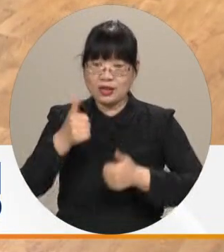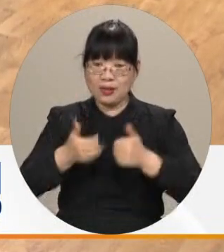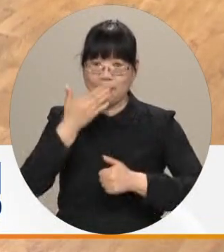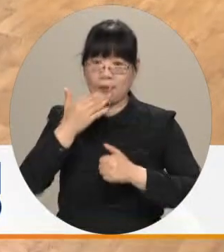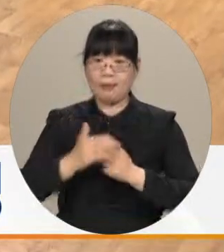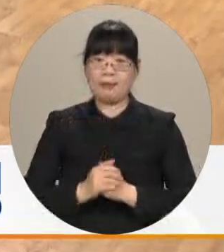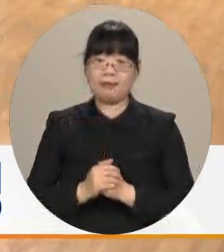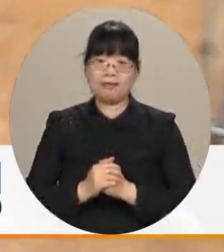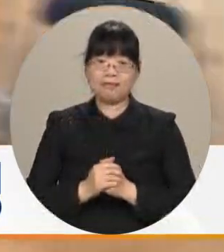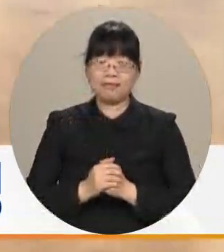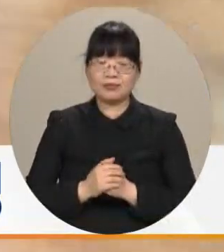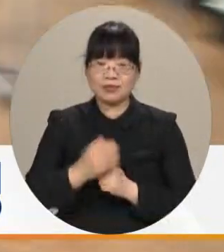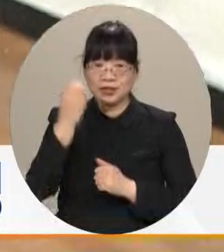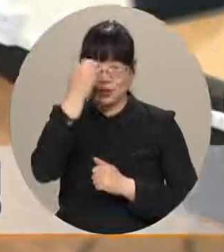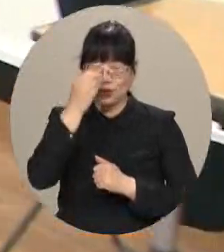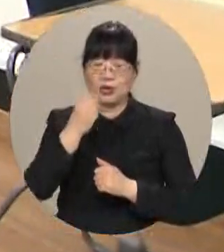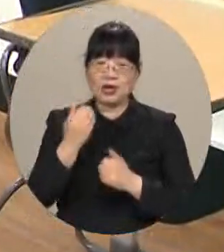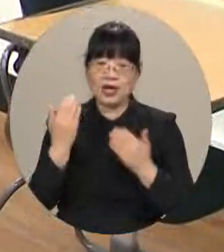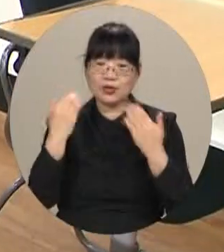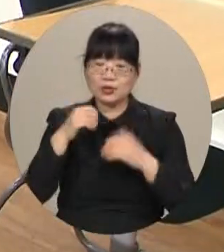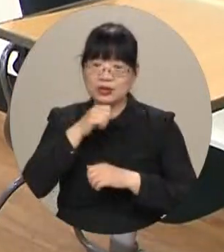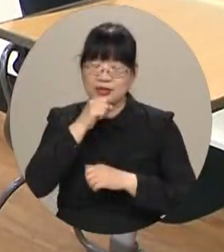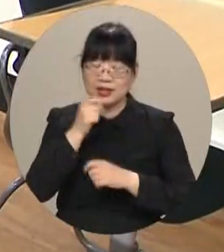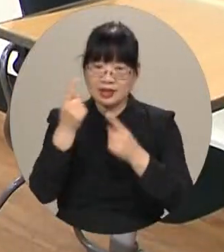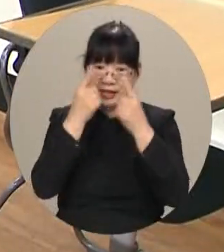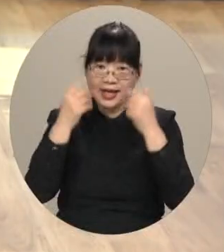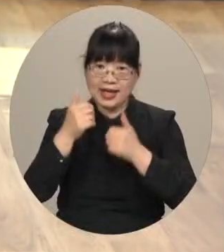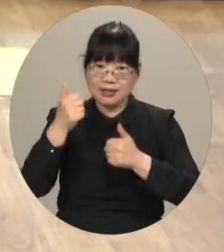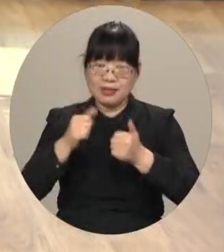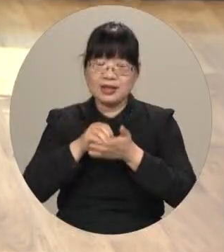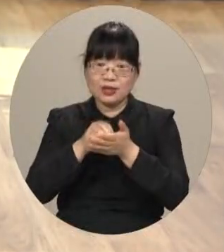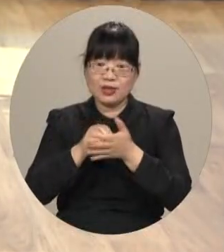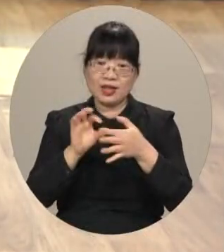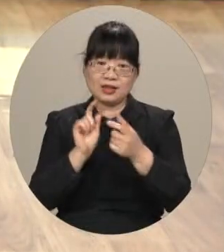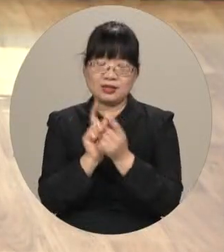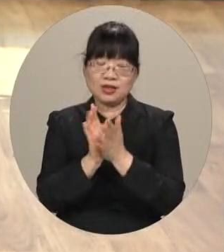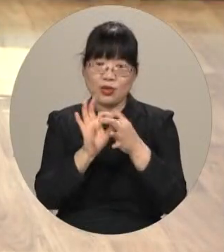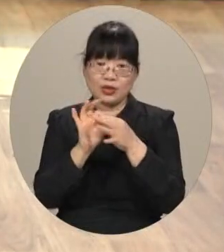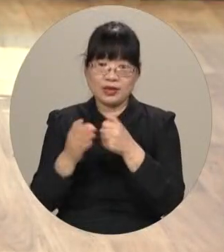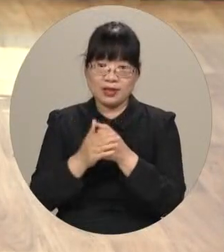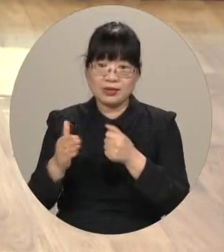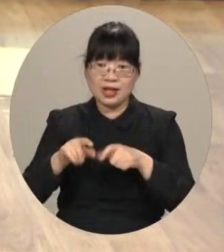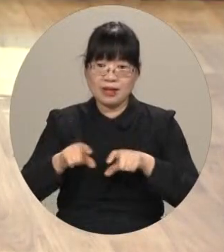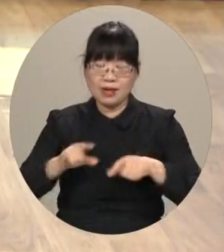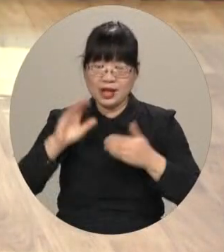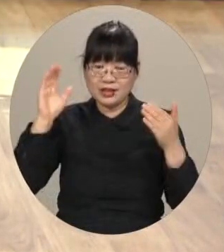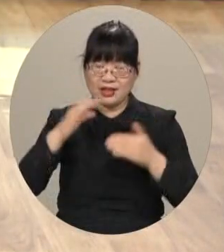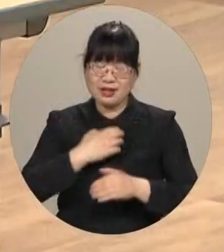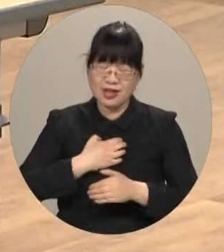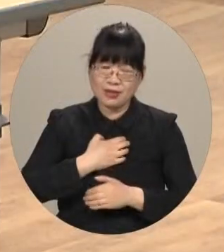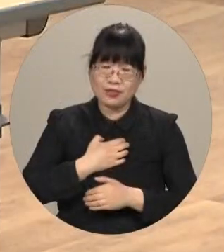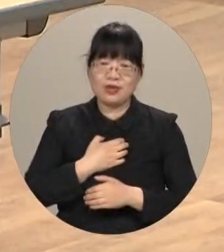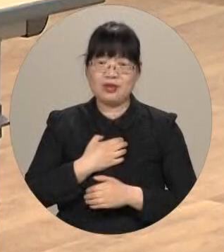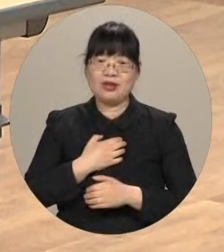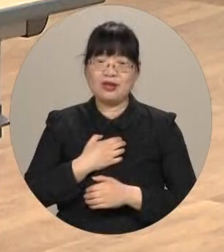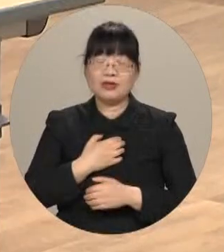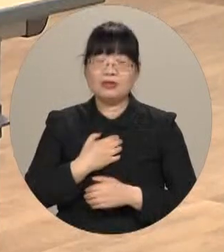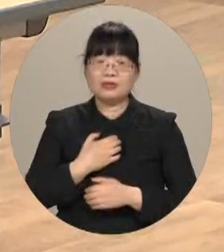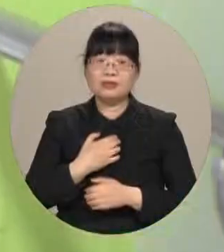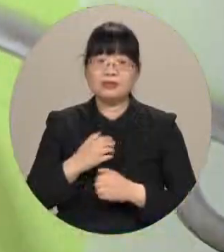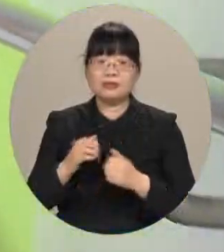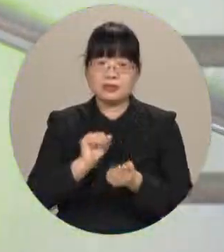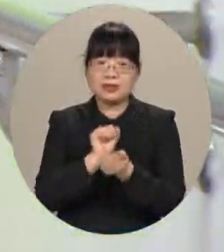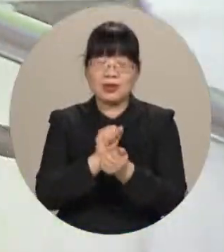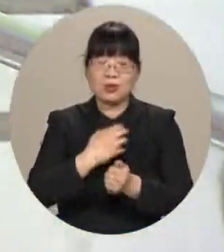있습니다 고교 내신 성적이 대학입시와 직결되는만큼 일반 학생들의 감염불안을 낮추기 위해서입니다